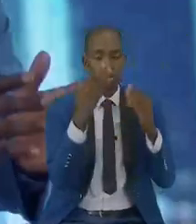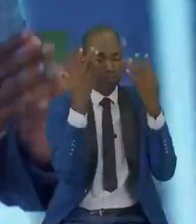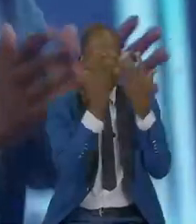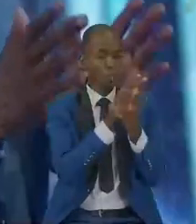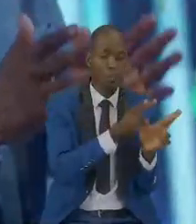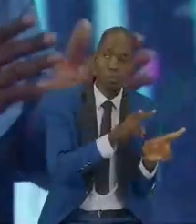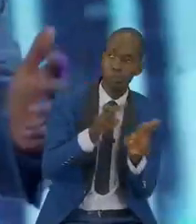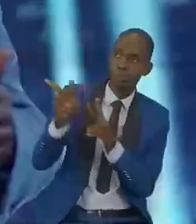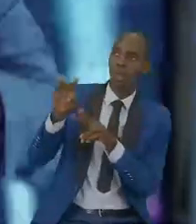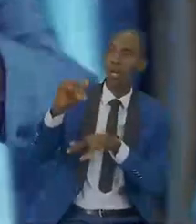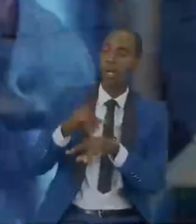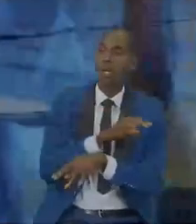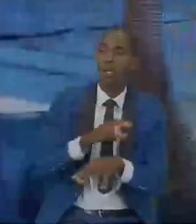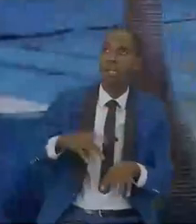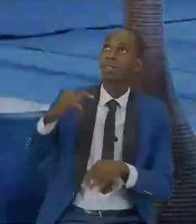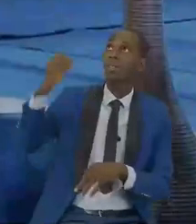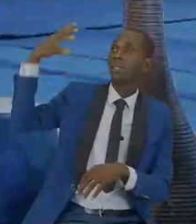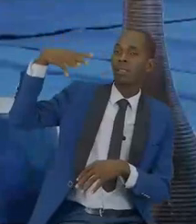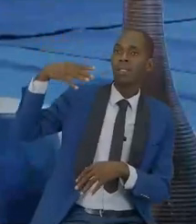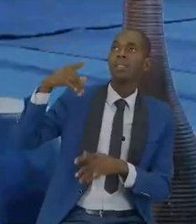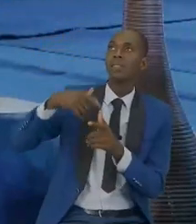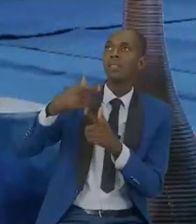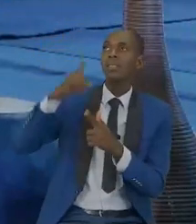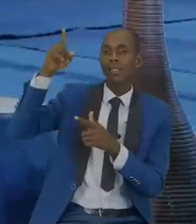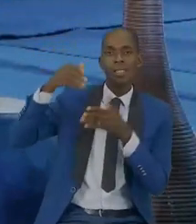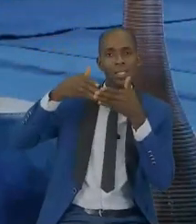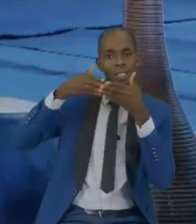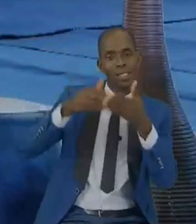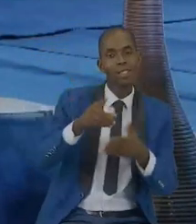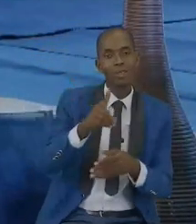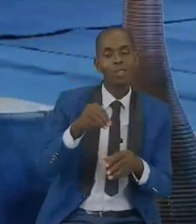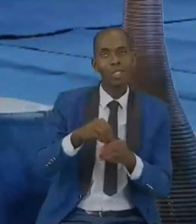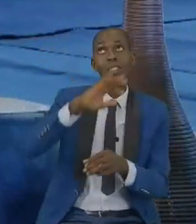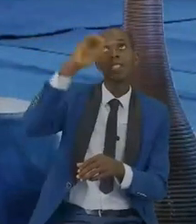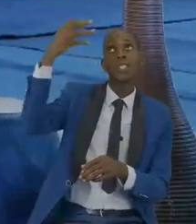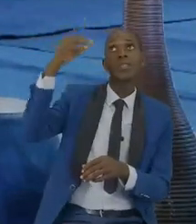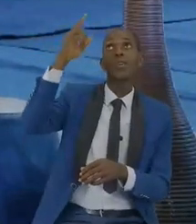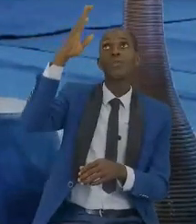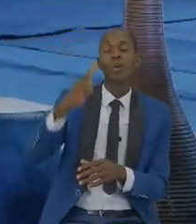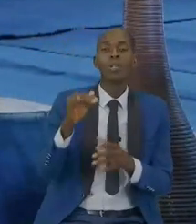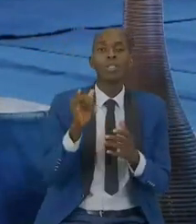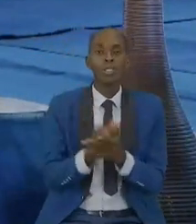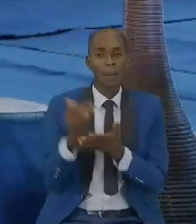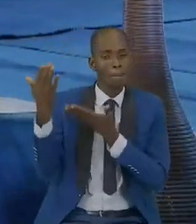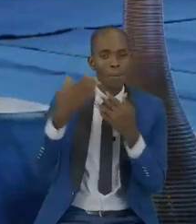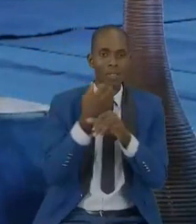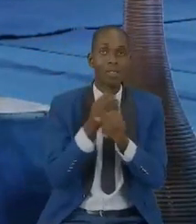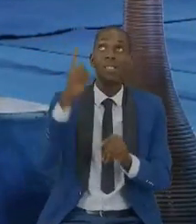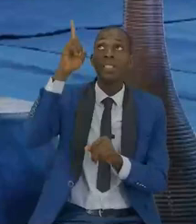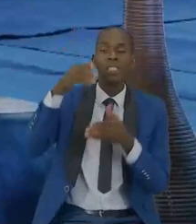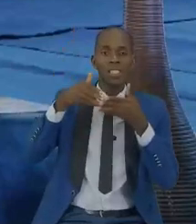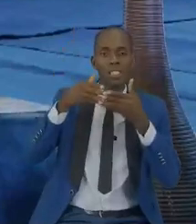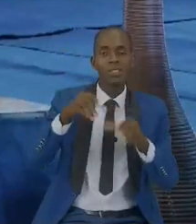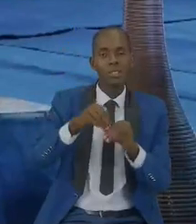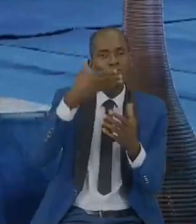ténèbres et tu regardes la voie de la lumière, le Seigneur Jésus, il te guide dans la grâce de Dieu qui apporte